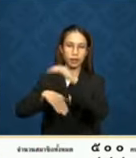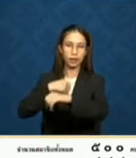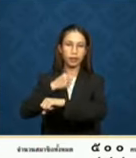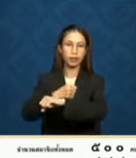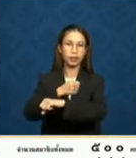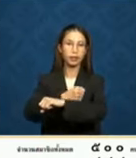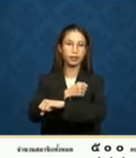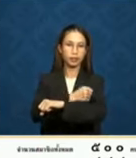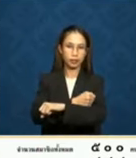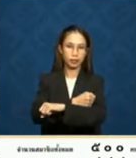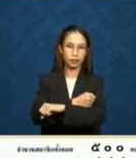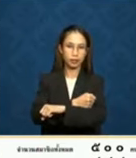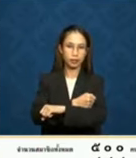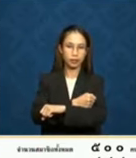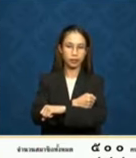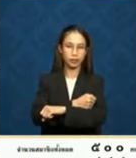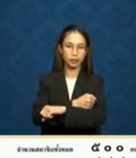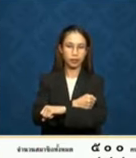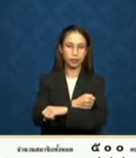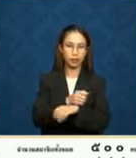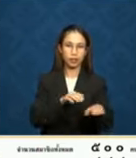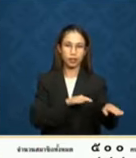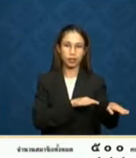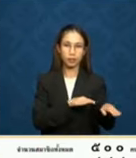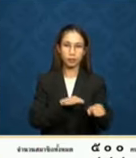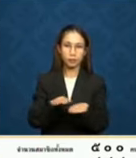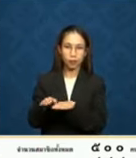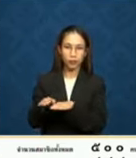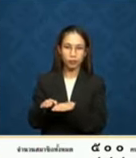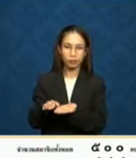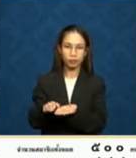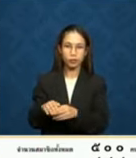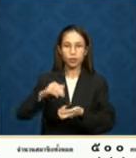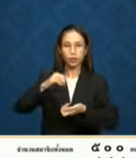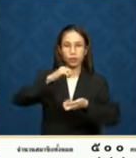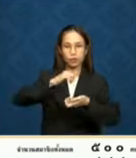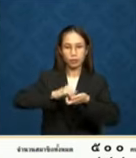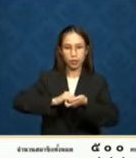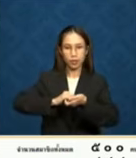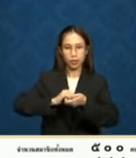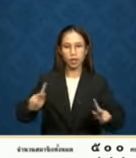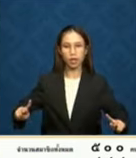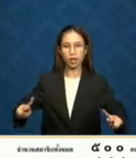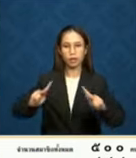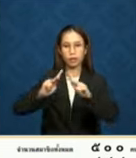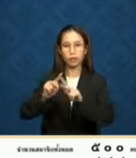าก็ได้มีการเตรยม ปร